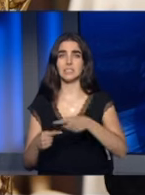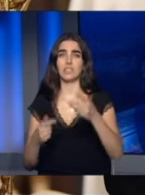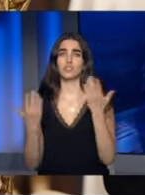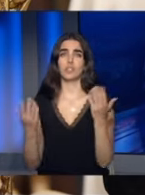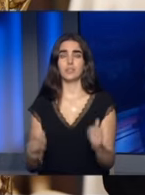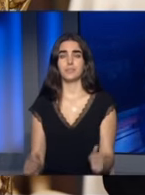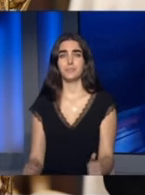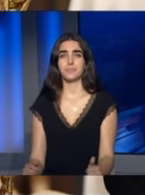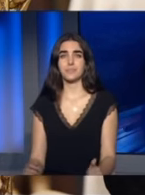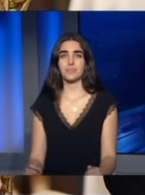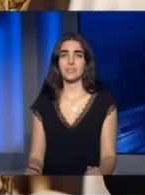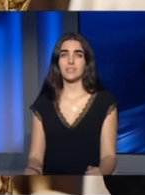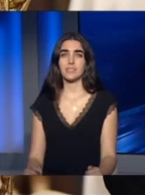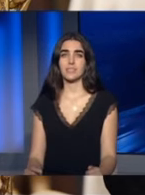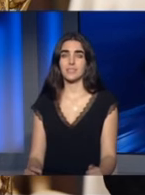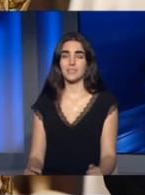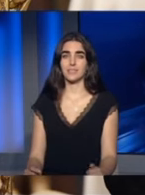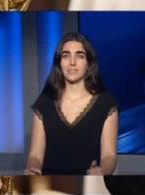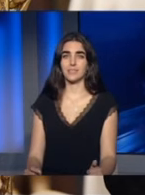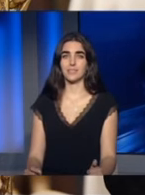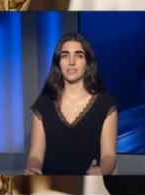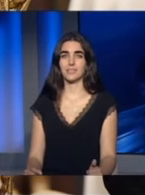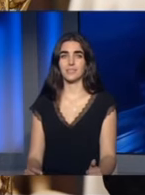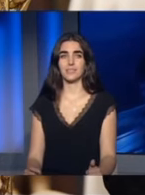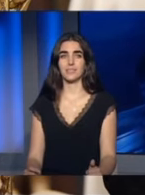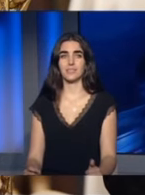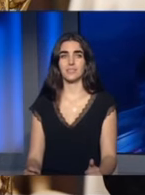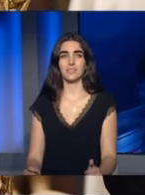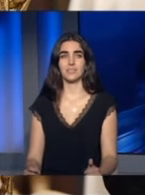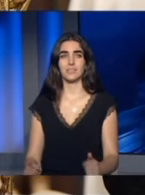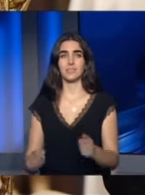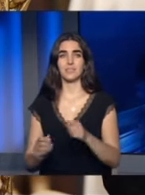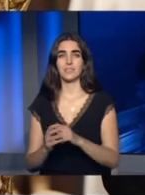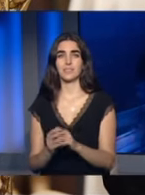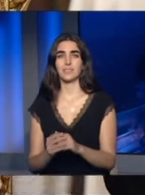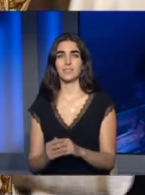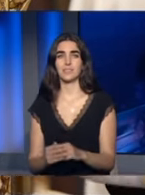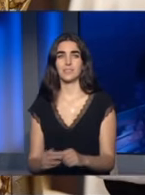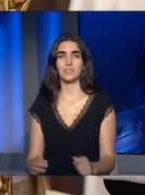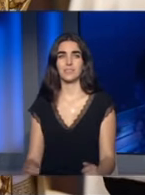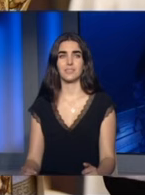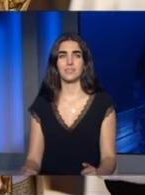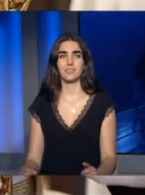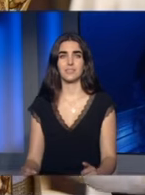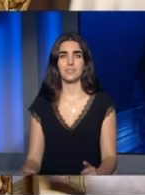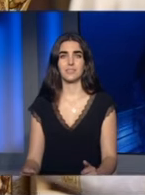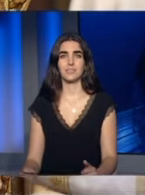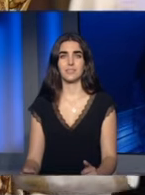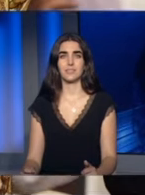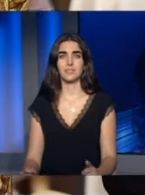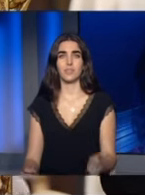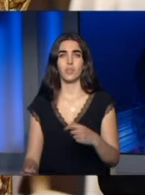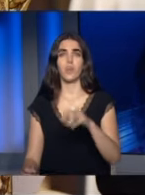المنتج المبني على الصدق والامانه وابتغاء الخير